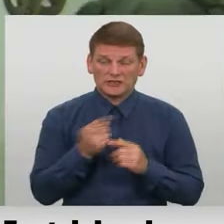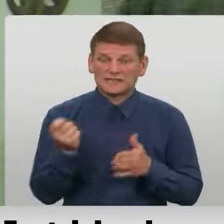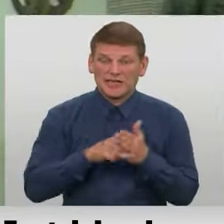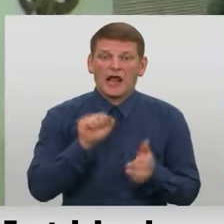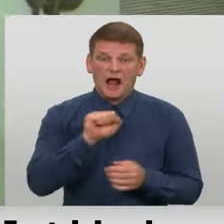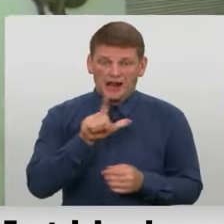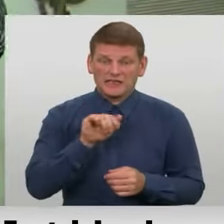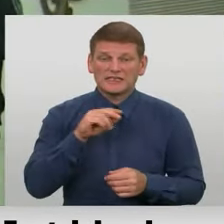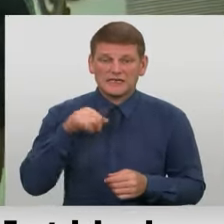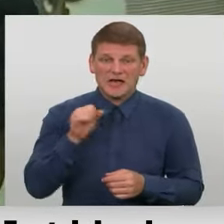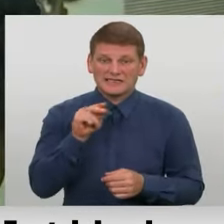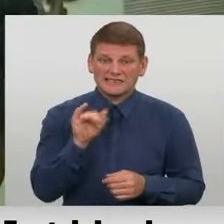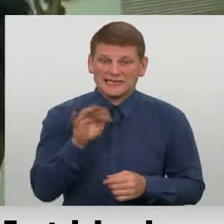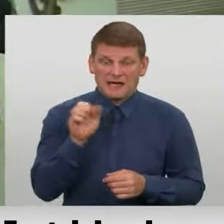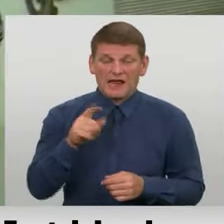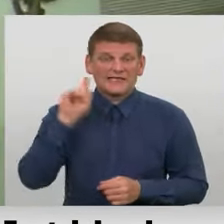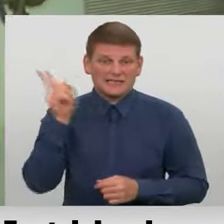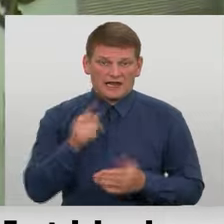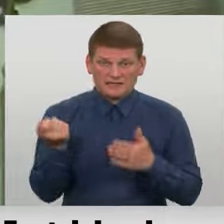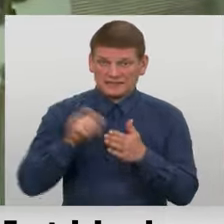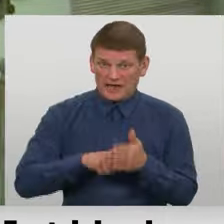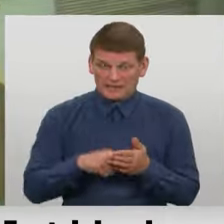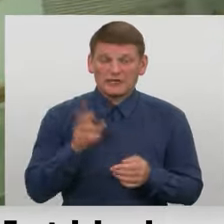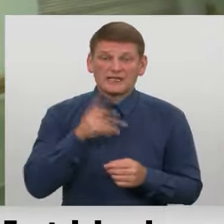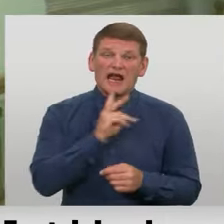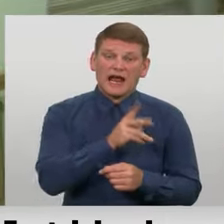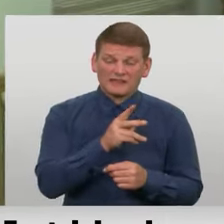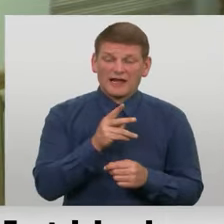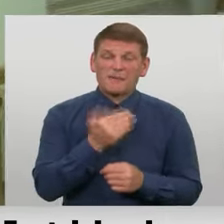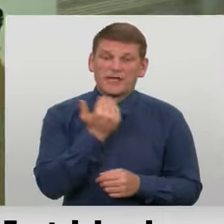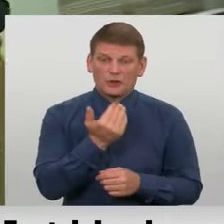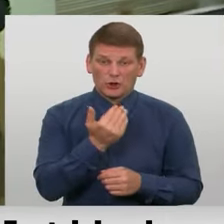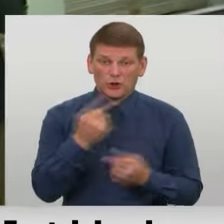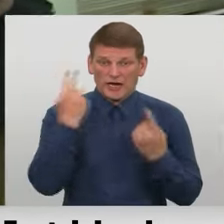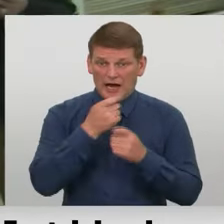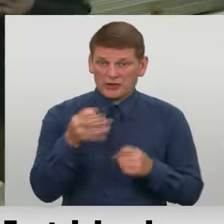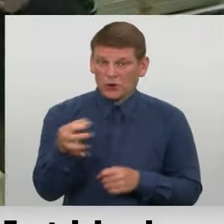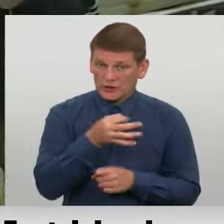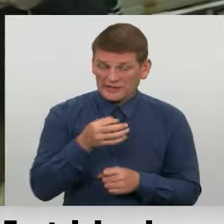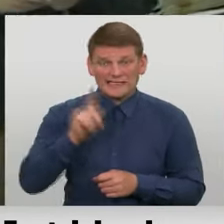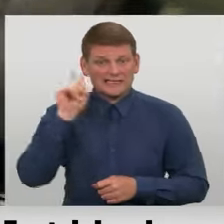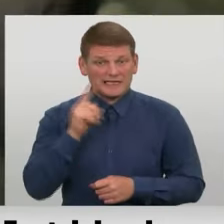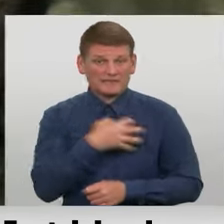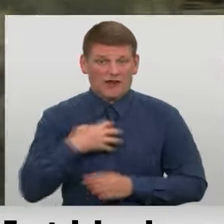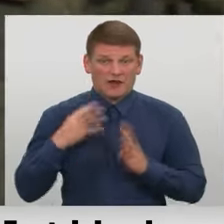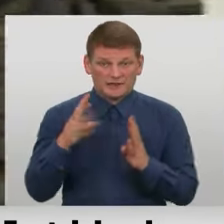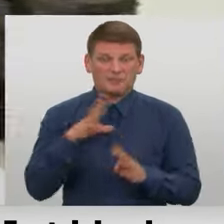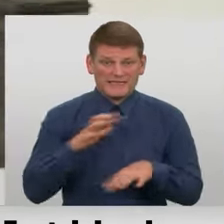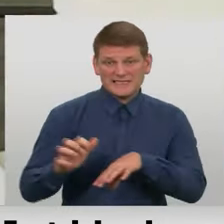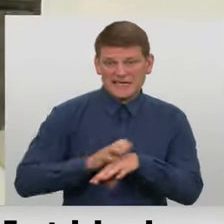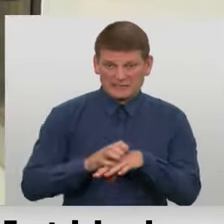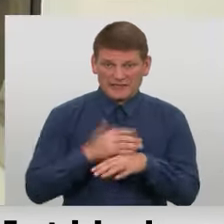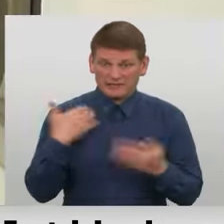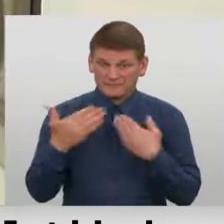biroju Izraēlā. Attiecības starp Katarā piedrošo raidorganizāciju un Izraēlas valdību jau sen ir bijušas saspringtas, taču